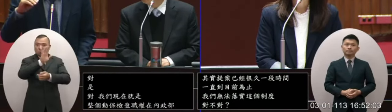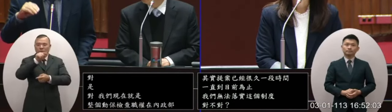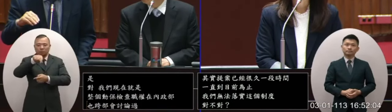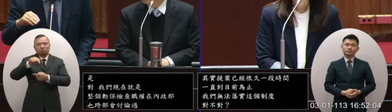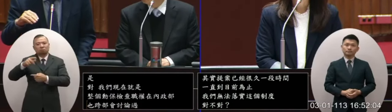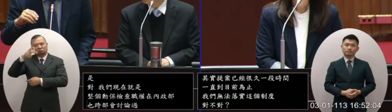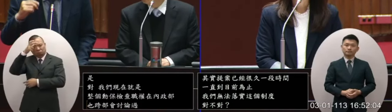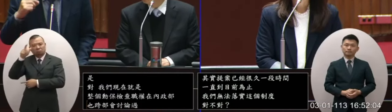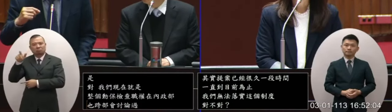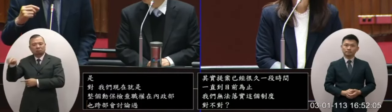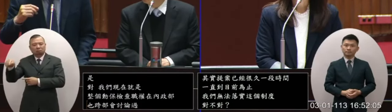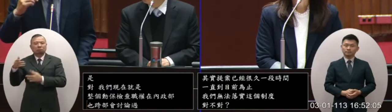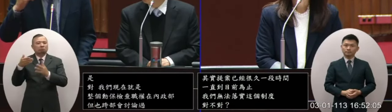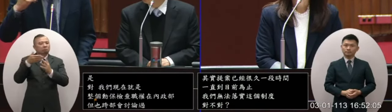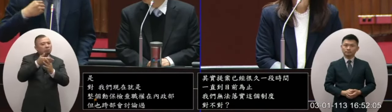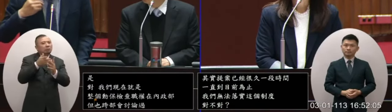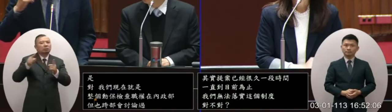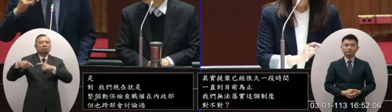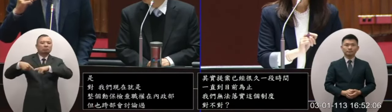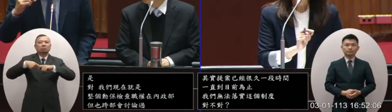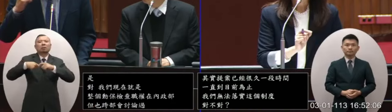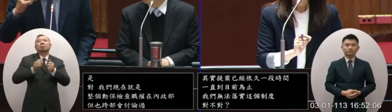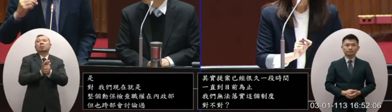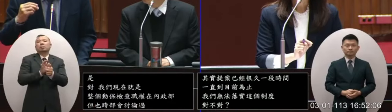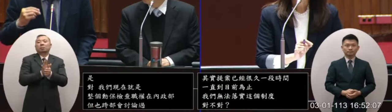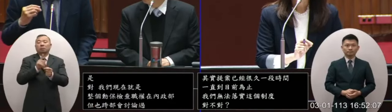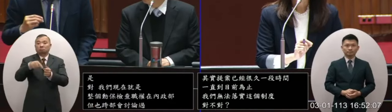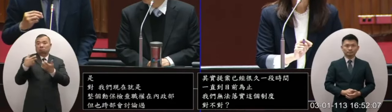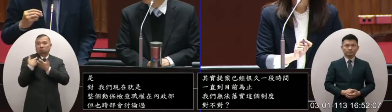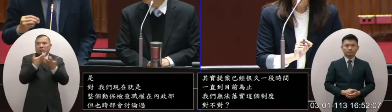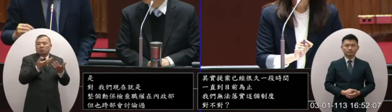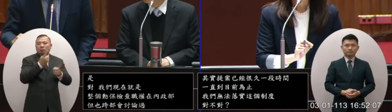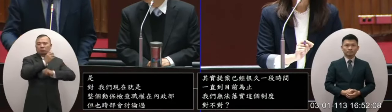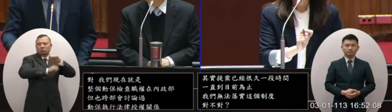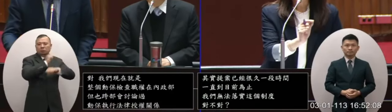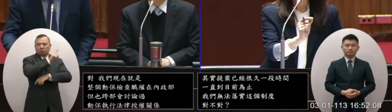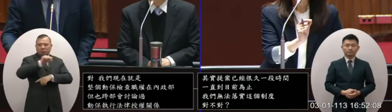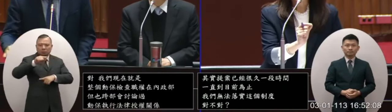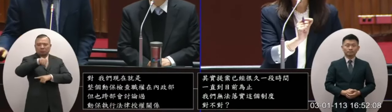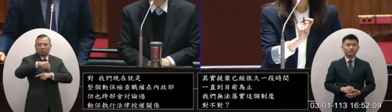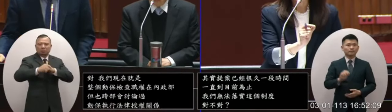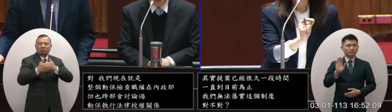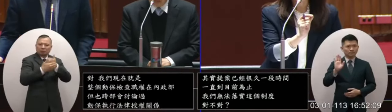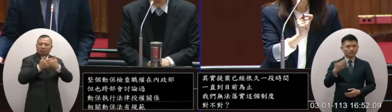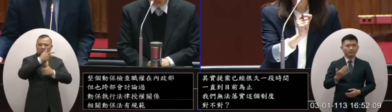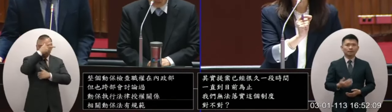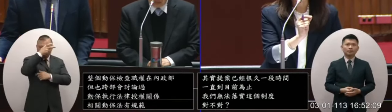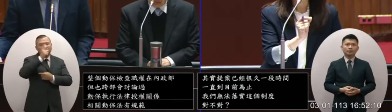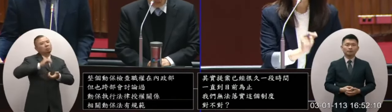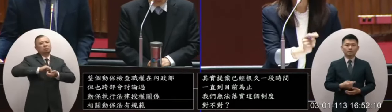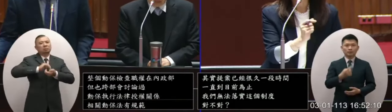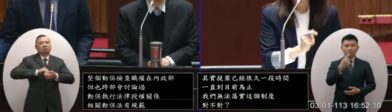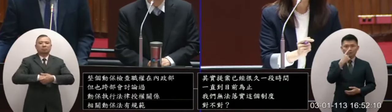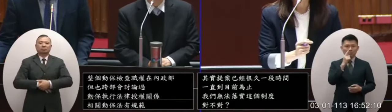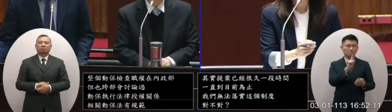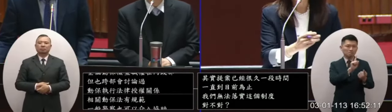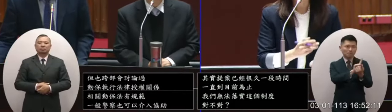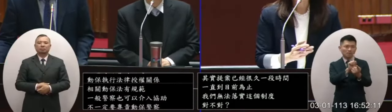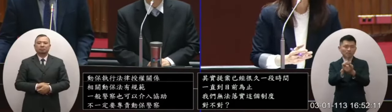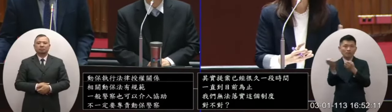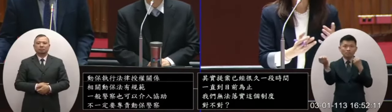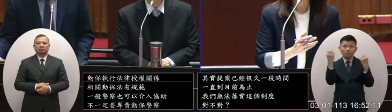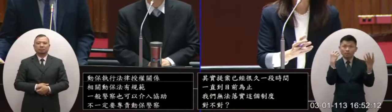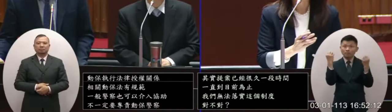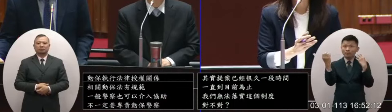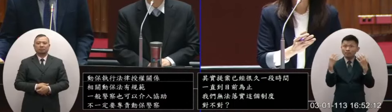介入来协助，而不一定要专责是动保警察。 但是因为其实我所接触到的，就是